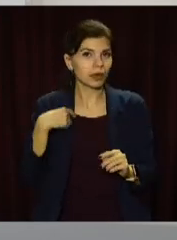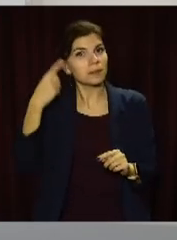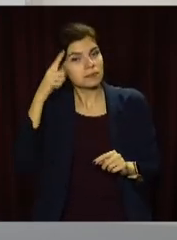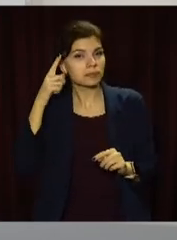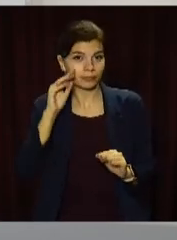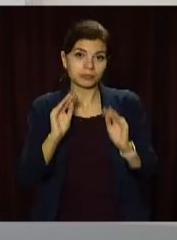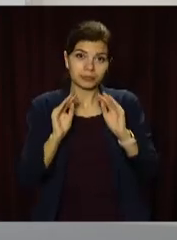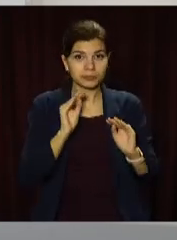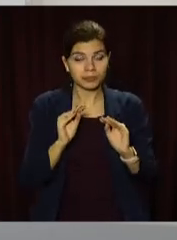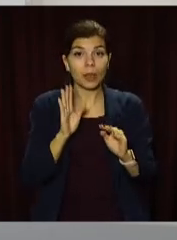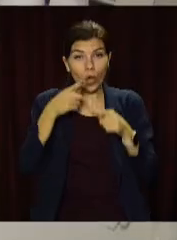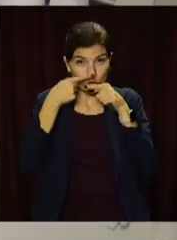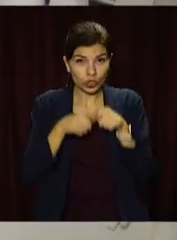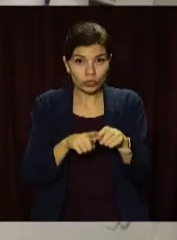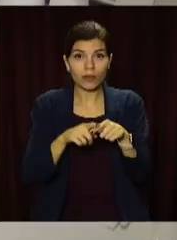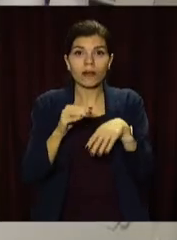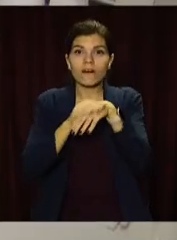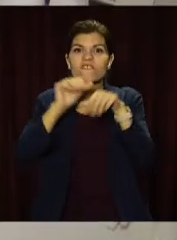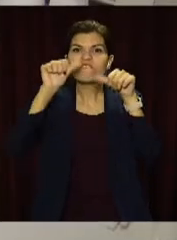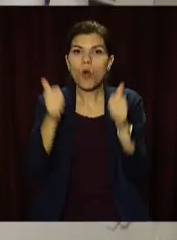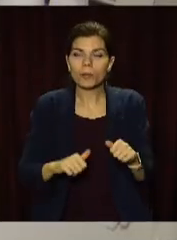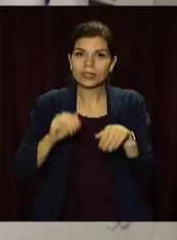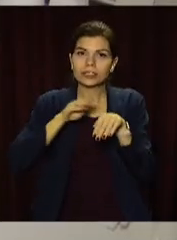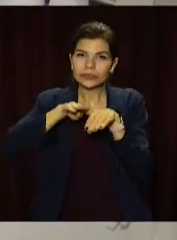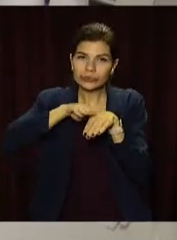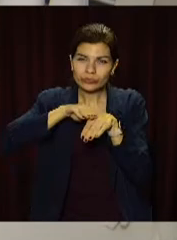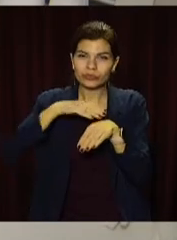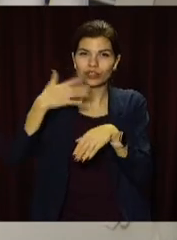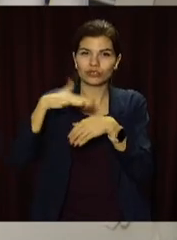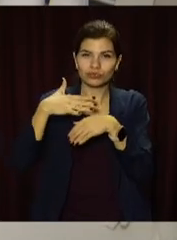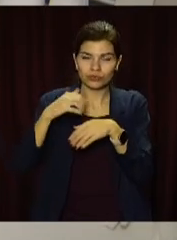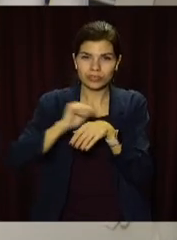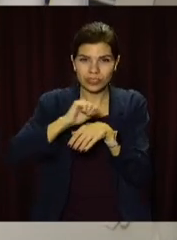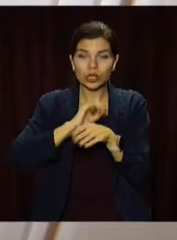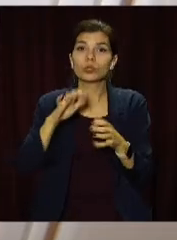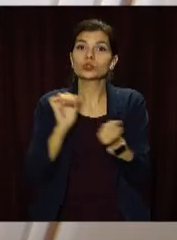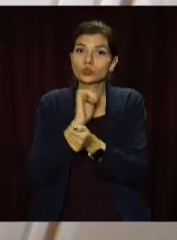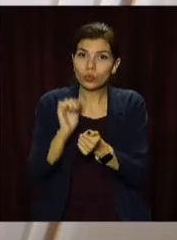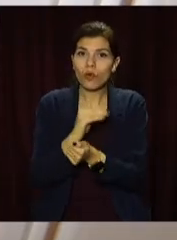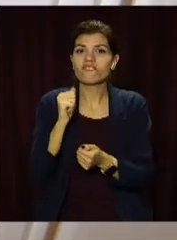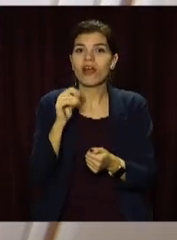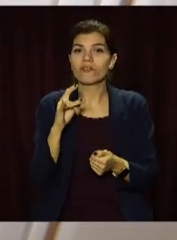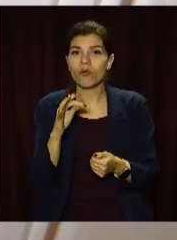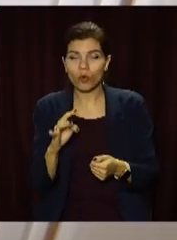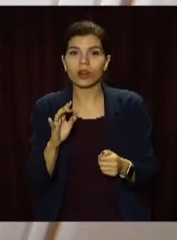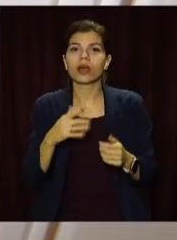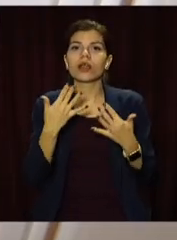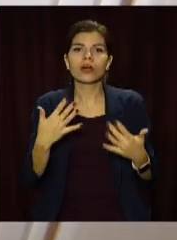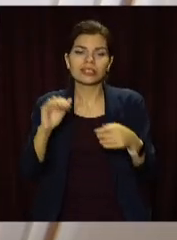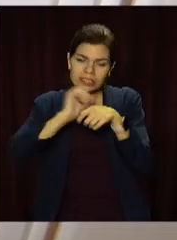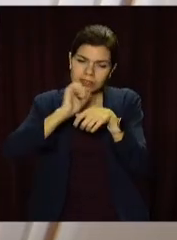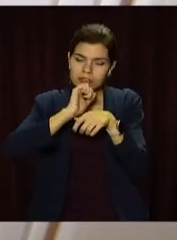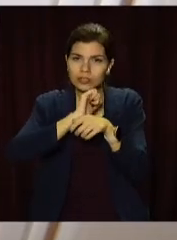Потом технические моменты, снятие формы, отливка фарфора, сушка, много часов шлифовки